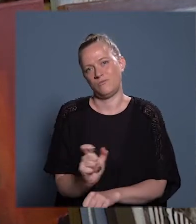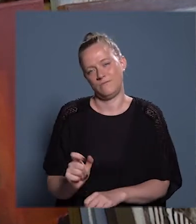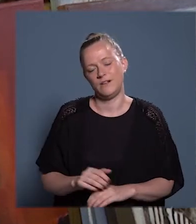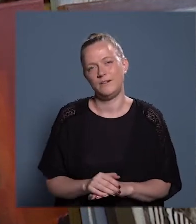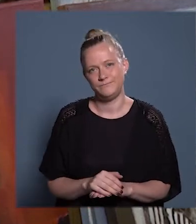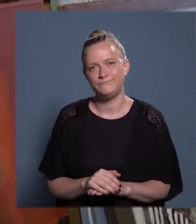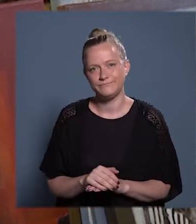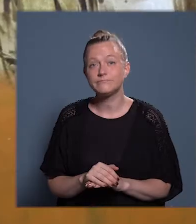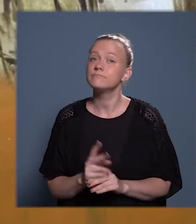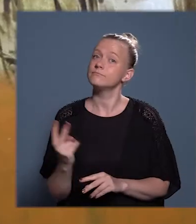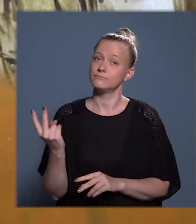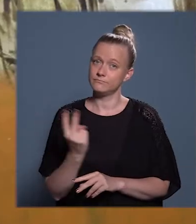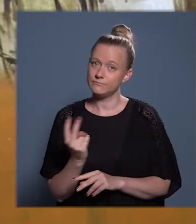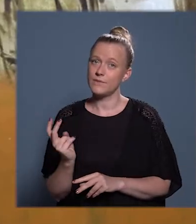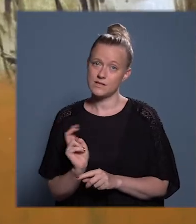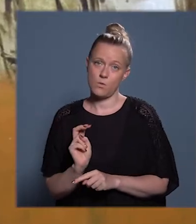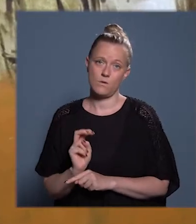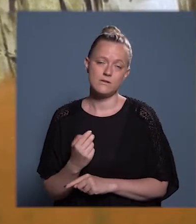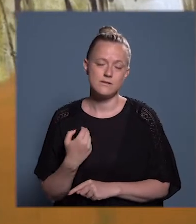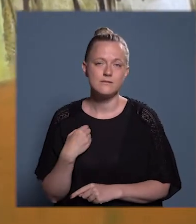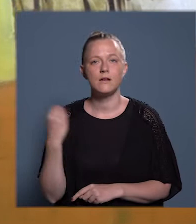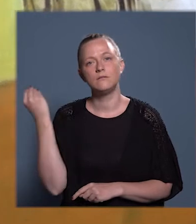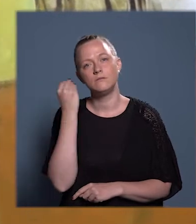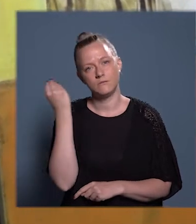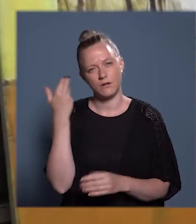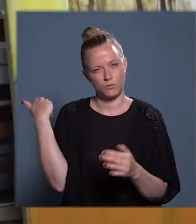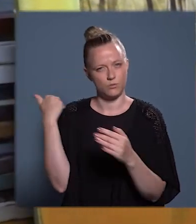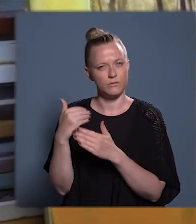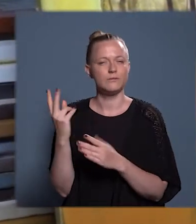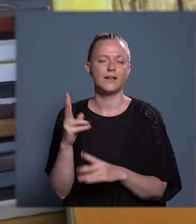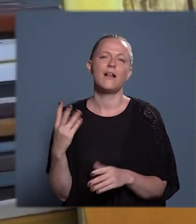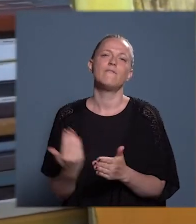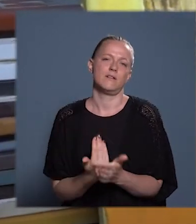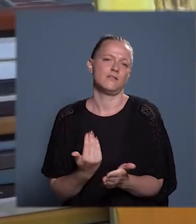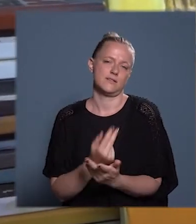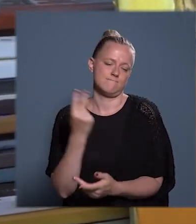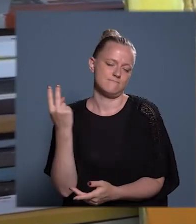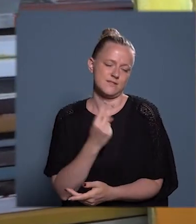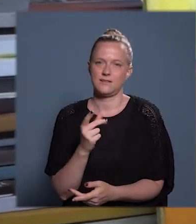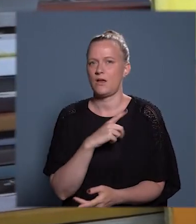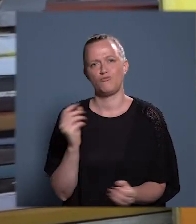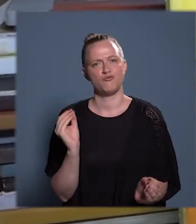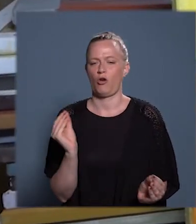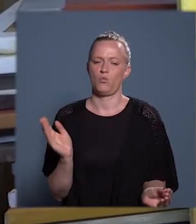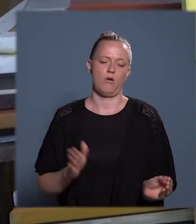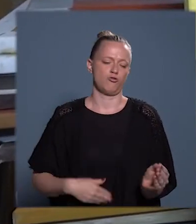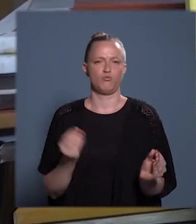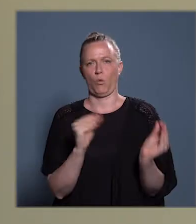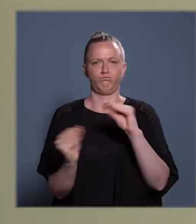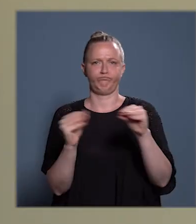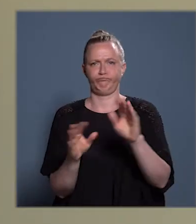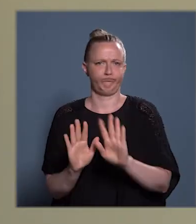Persze, hozzáteszem, hogy a tanultakat azért föl kell használni, mert ugye nem csak abból áll, hogy odafestek